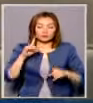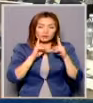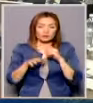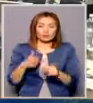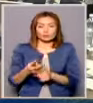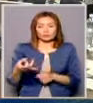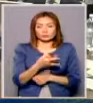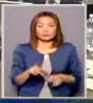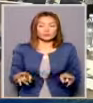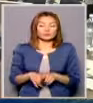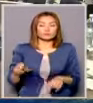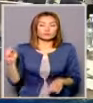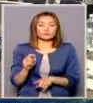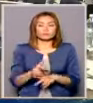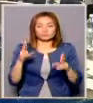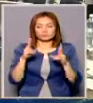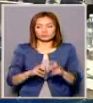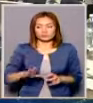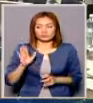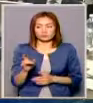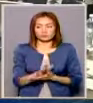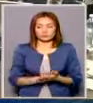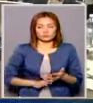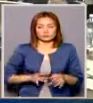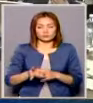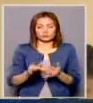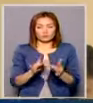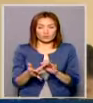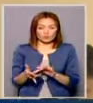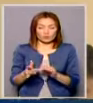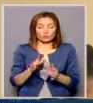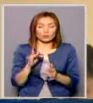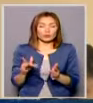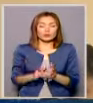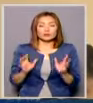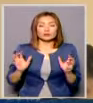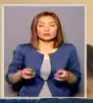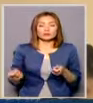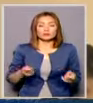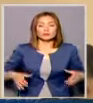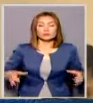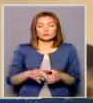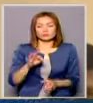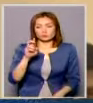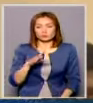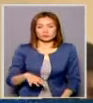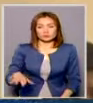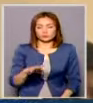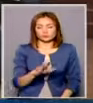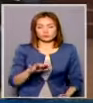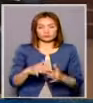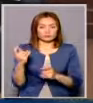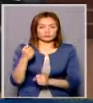глава региона также поручил рассмотреть вопросы дач в пригороде. Помимо этого, заместитель руководителя областного управления